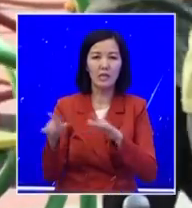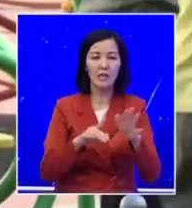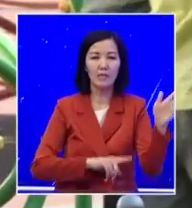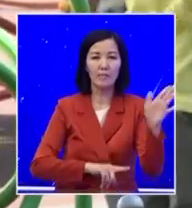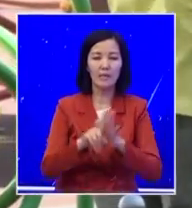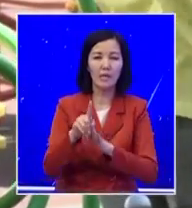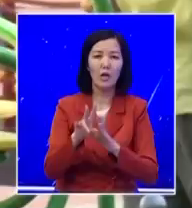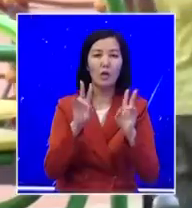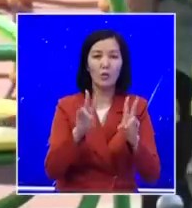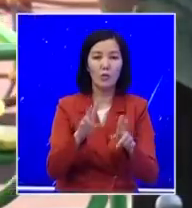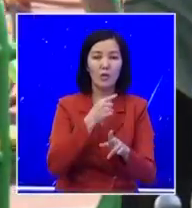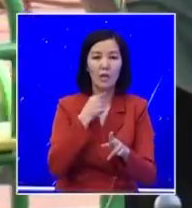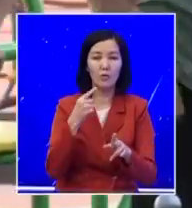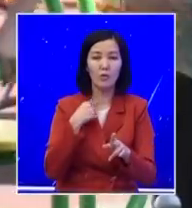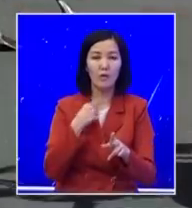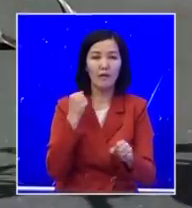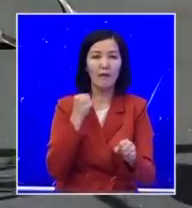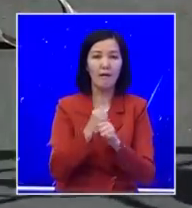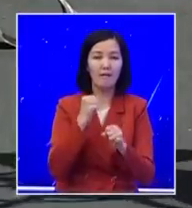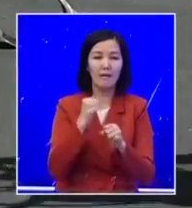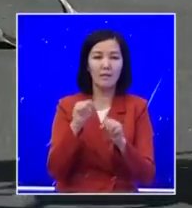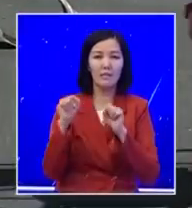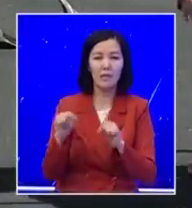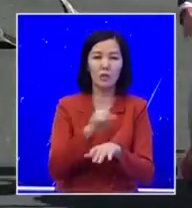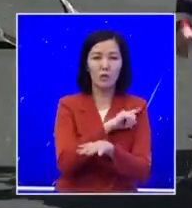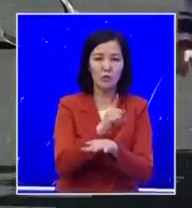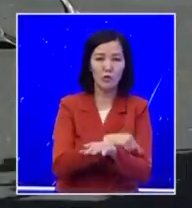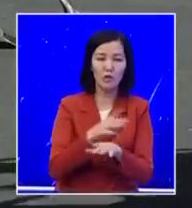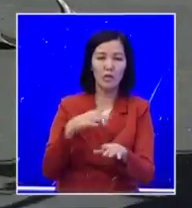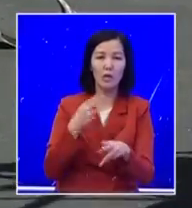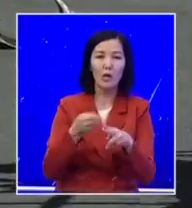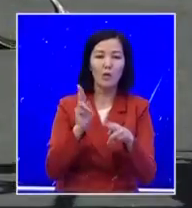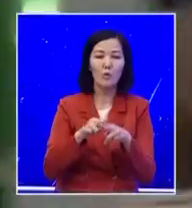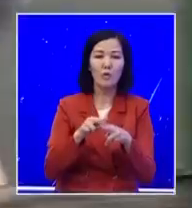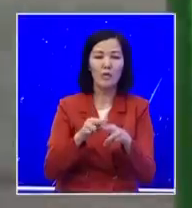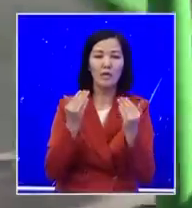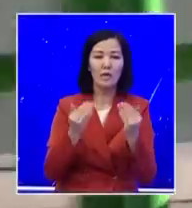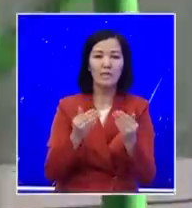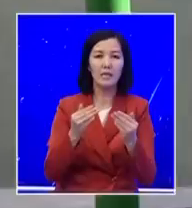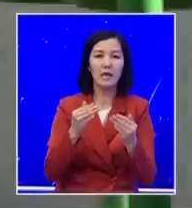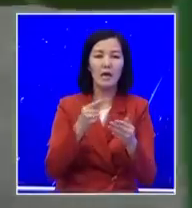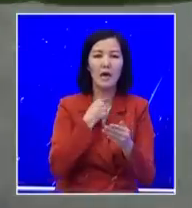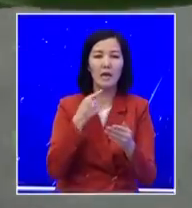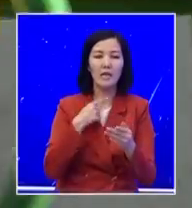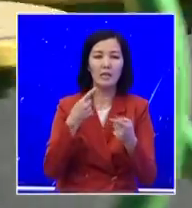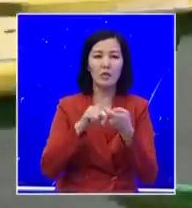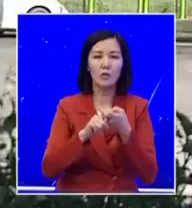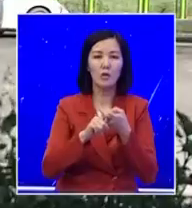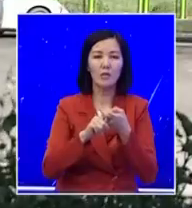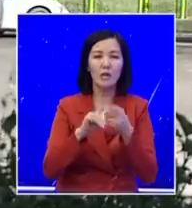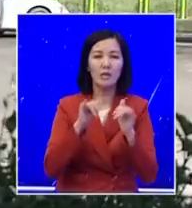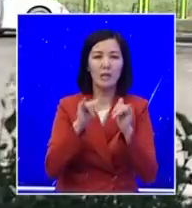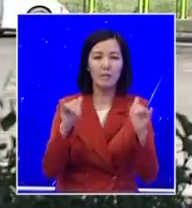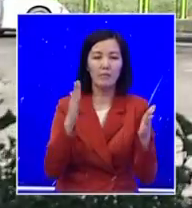енгізілген, алайда Талдықорғанда керісінше сақтық шаралары күшейтілді. Өйткен аумақта COVID-19-ды жұқтыру жағдайы бәсеңдемей